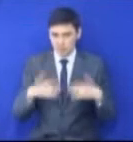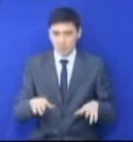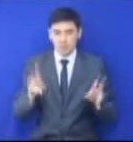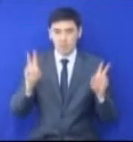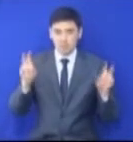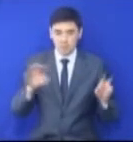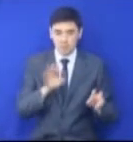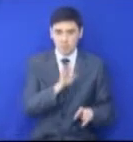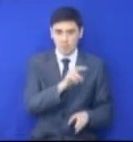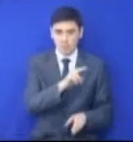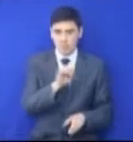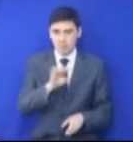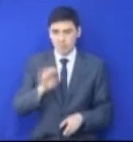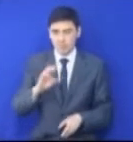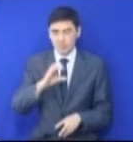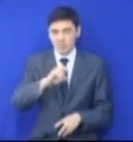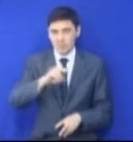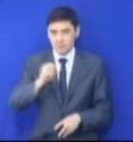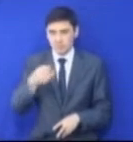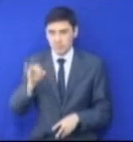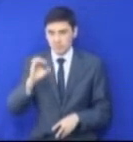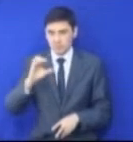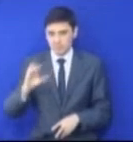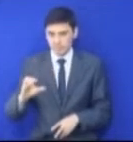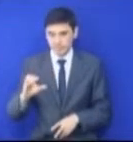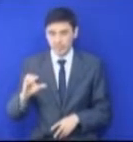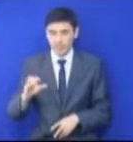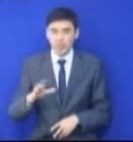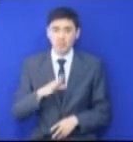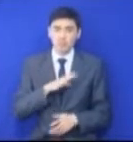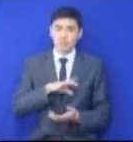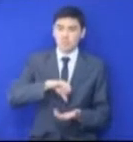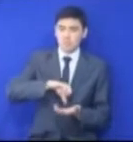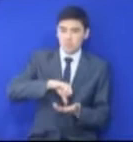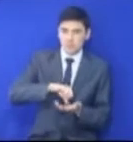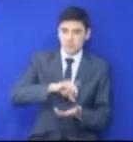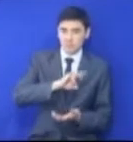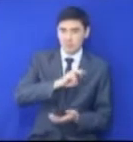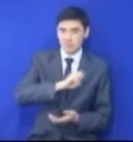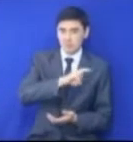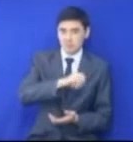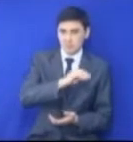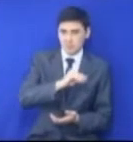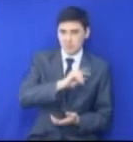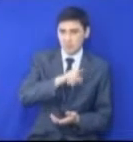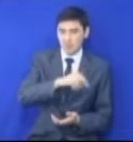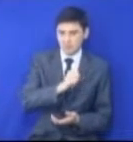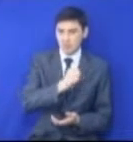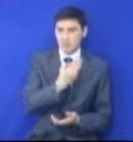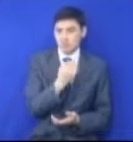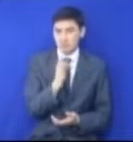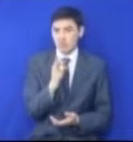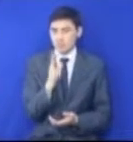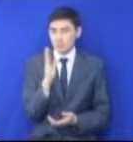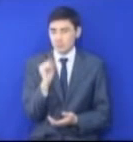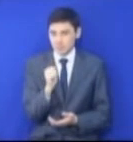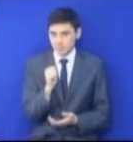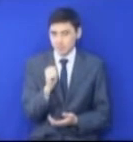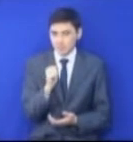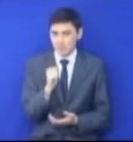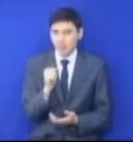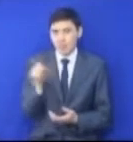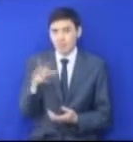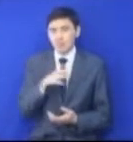мероприятия состоялось на центральной площади с участием заместителя акима города Надежды Шаровой. Во время мероприятия был организован